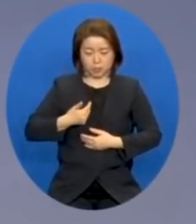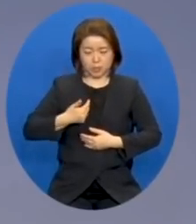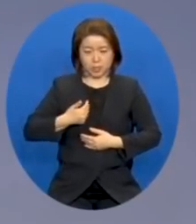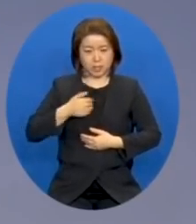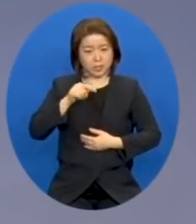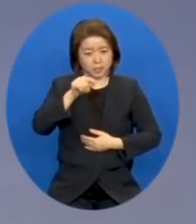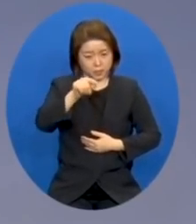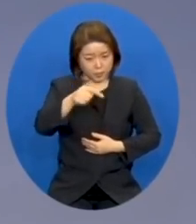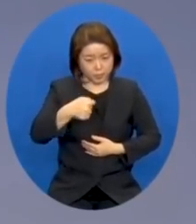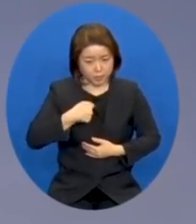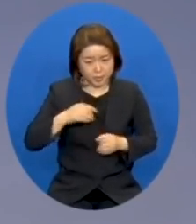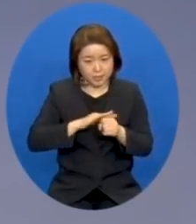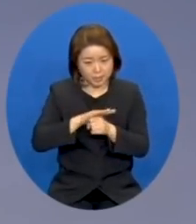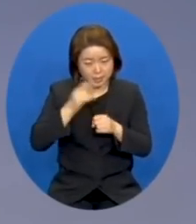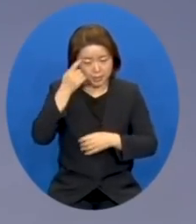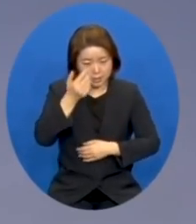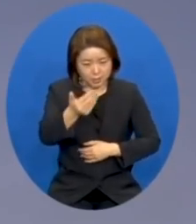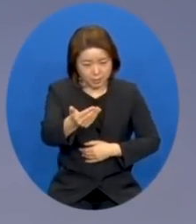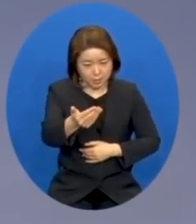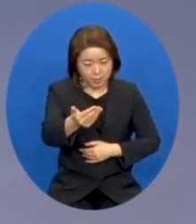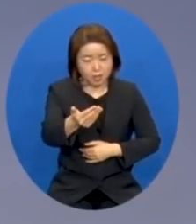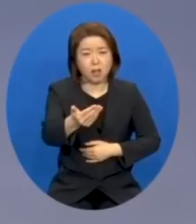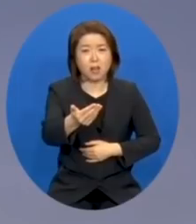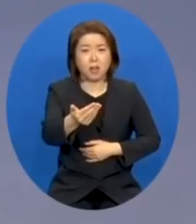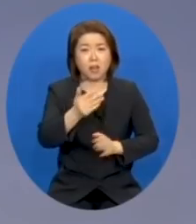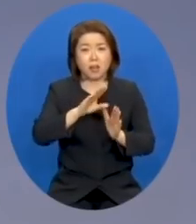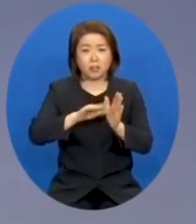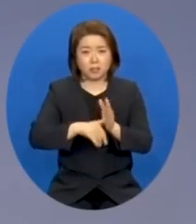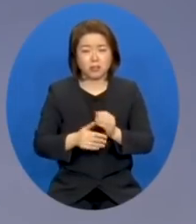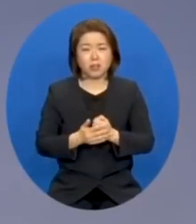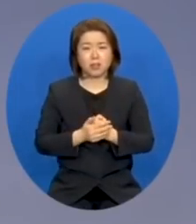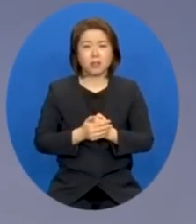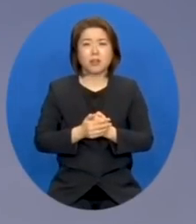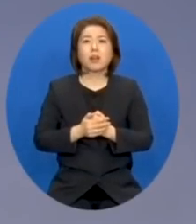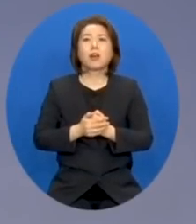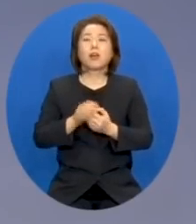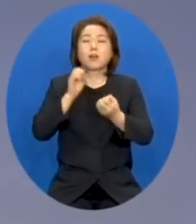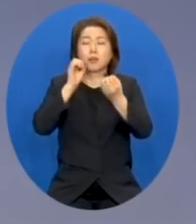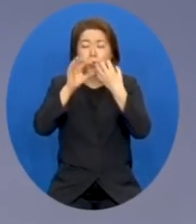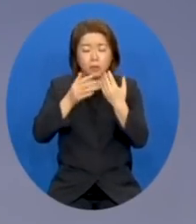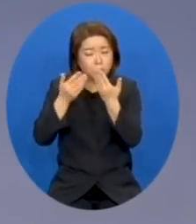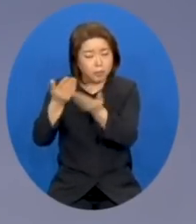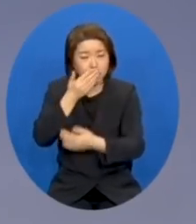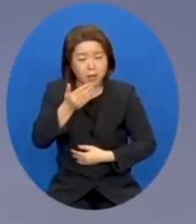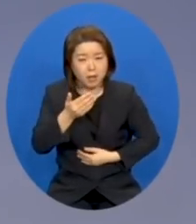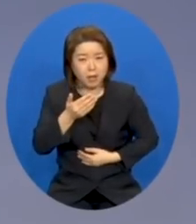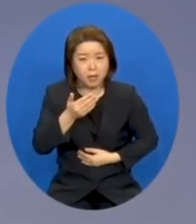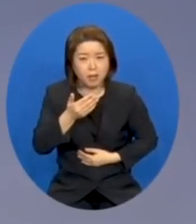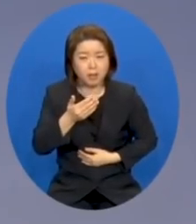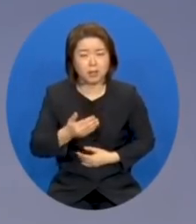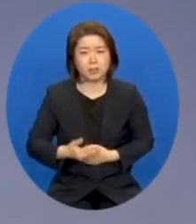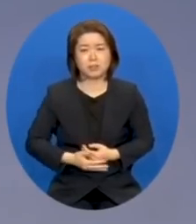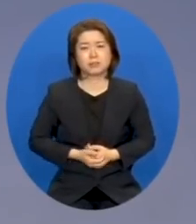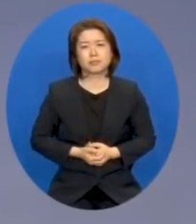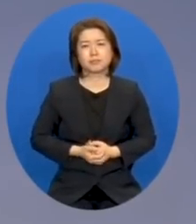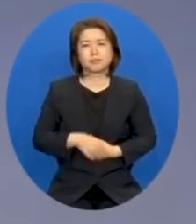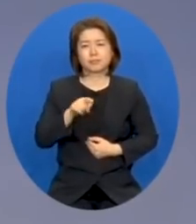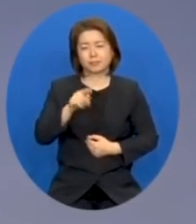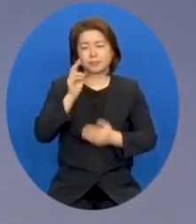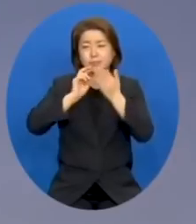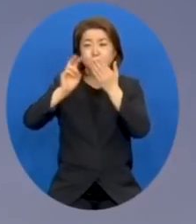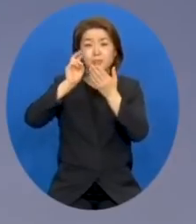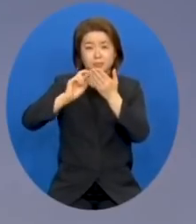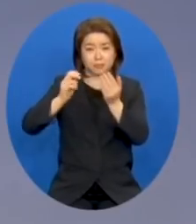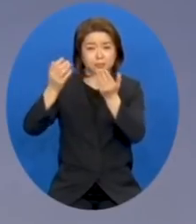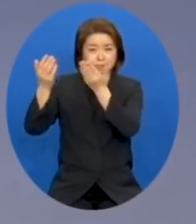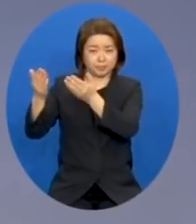날 사랑하느냐 그럴 때 내가 그렇다고 말할 수 있을까 그 찬송을